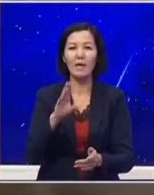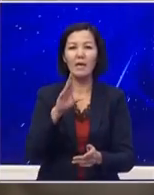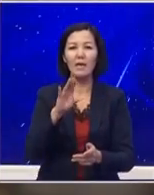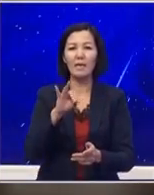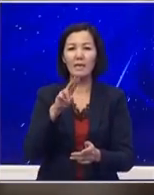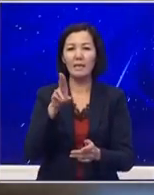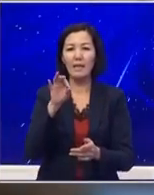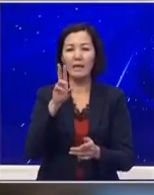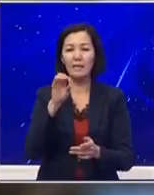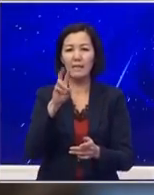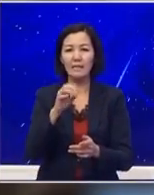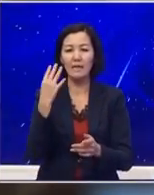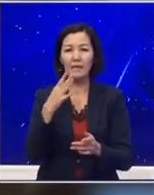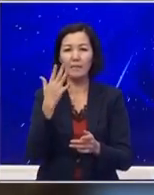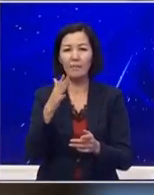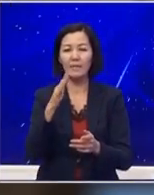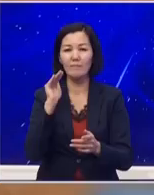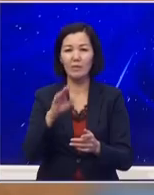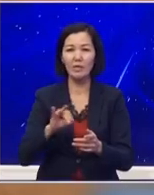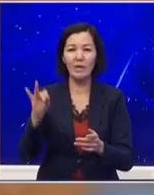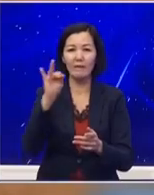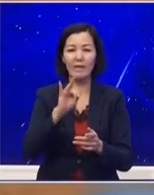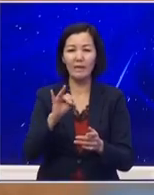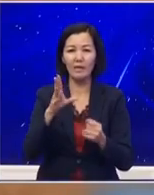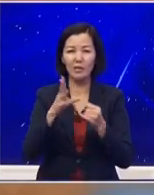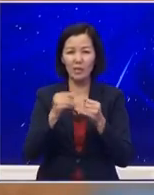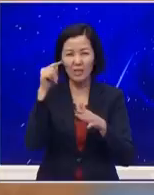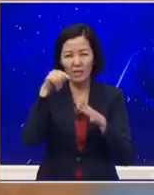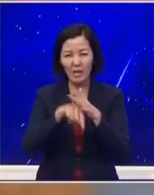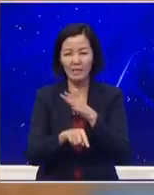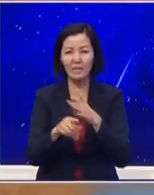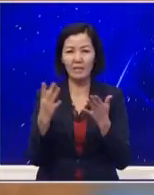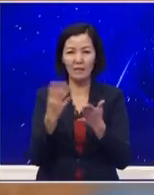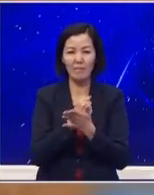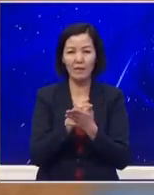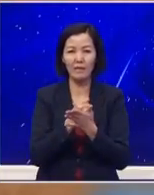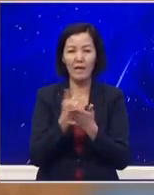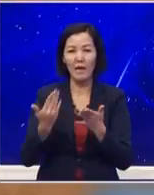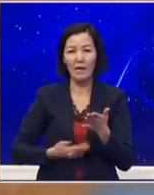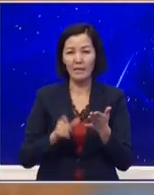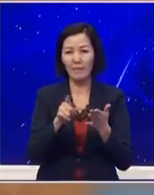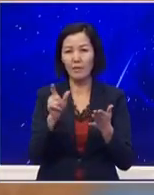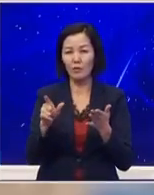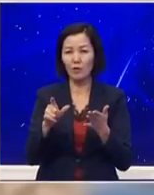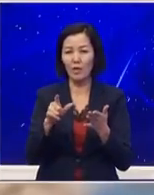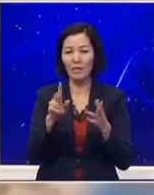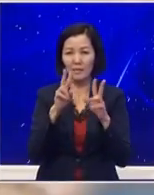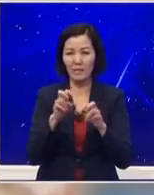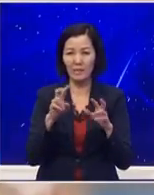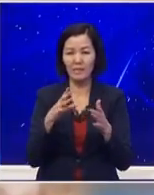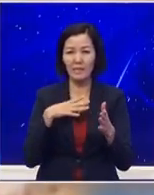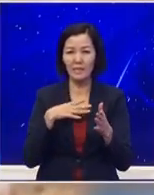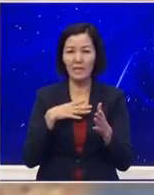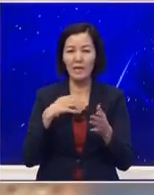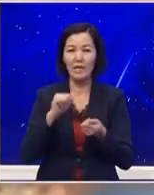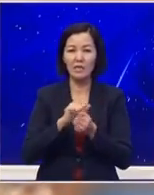Индонезияның Сулавеси аралында 45000 жылғы тарихы бар көне үңгір табылды. Ғалымдар онда ежелгі адамдар тұрғанын анықтаған. Оған жартас қабырғаларына салынған